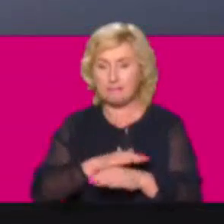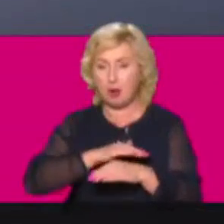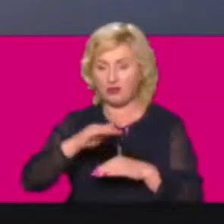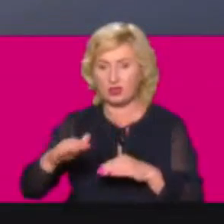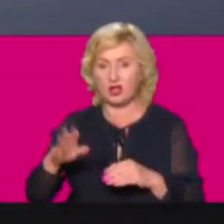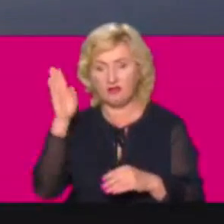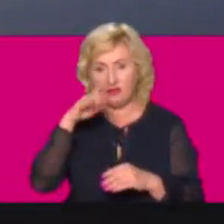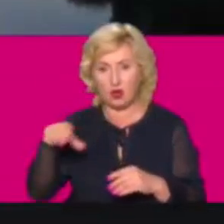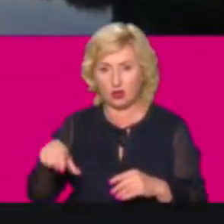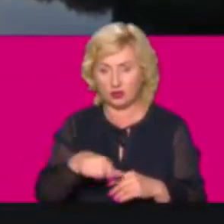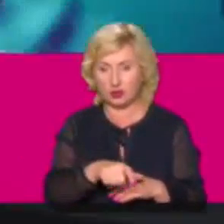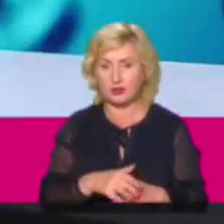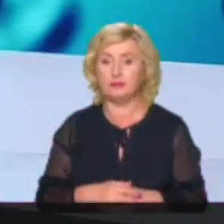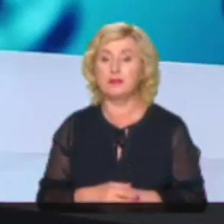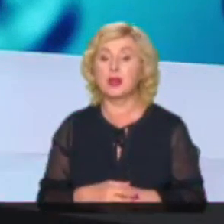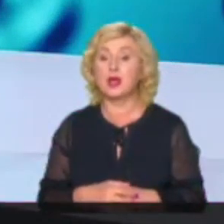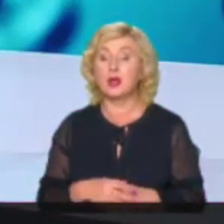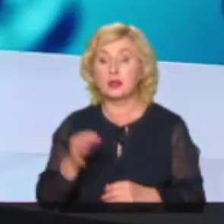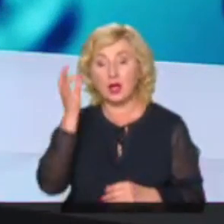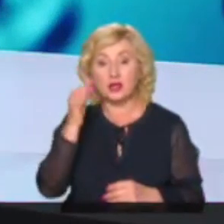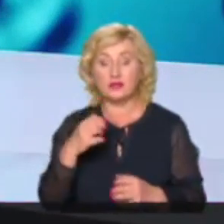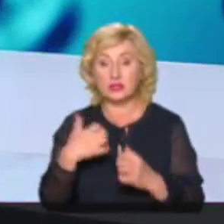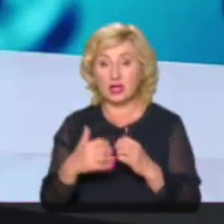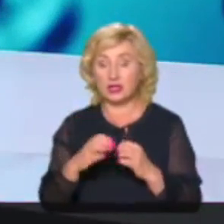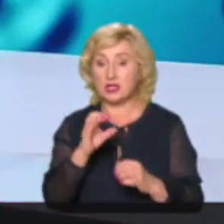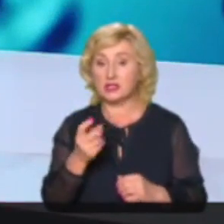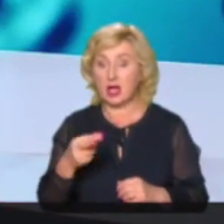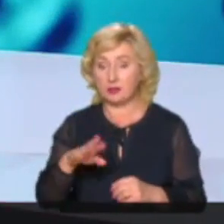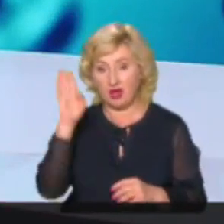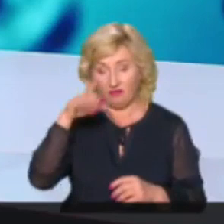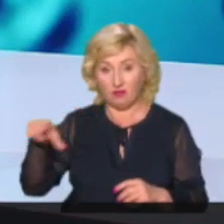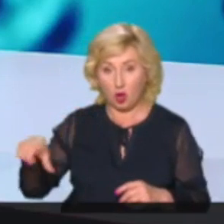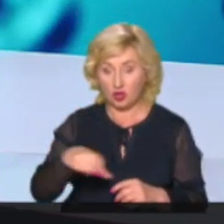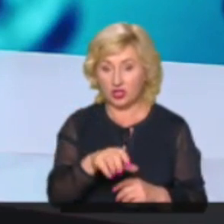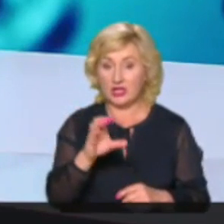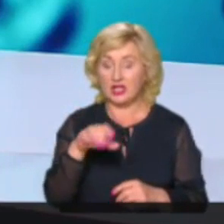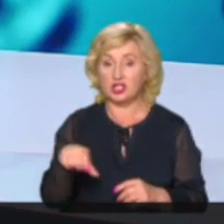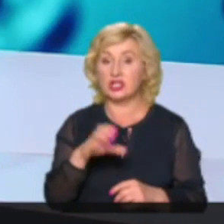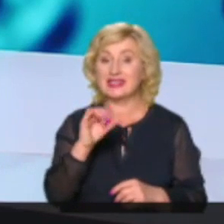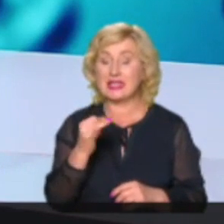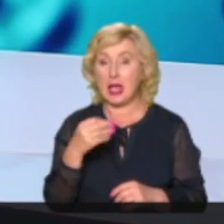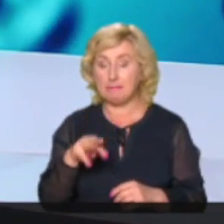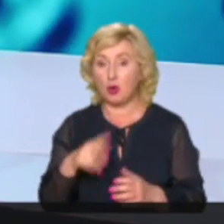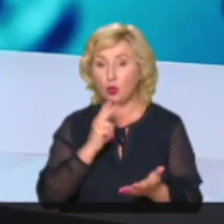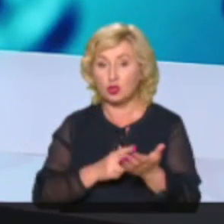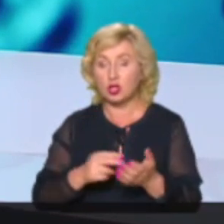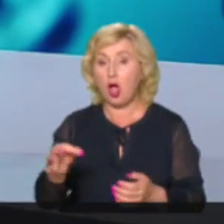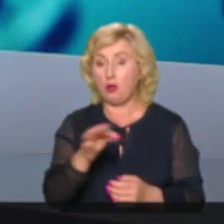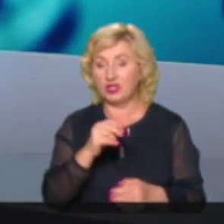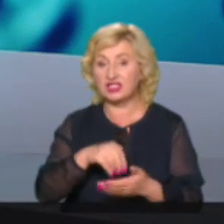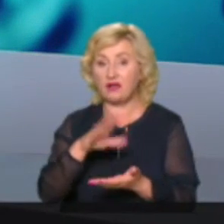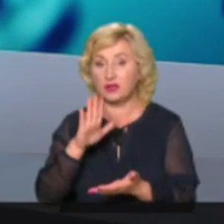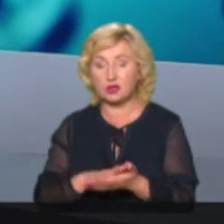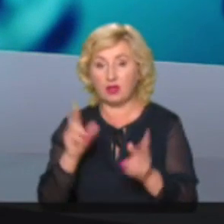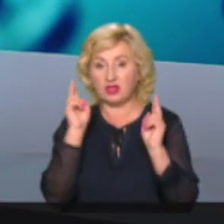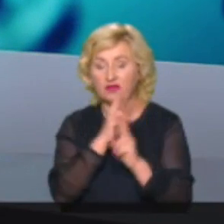водою, інформують у Міндовкіллі. Нагадаю, всередині серпня у воді річки Сейм, яка протікає у Курській області Росії, були зафіксовані